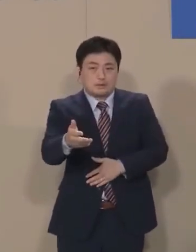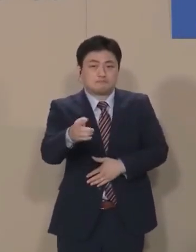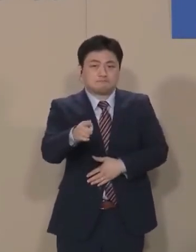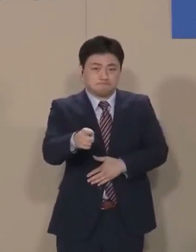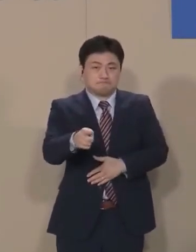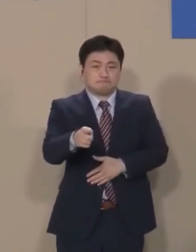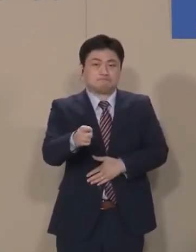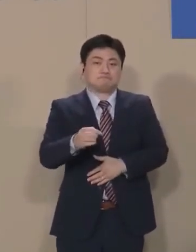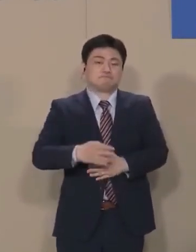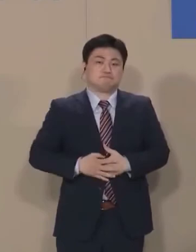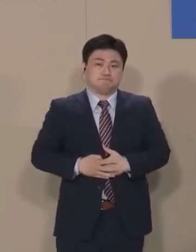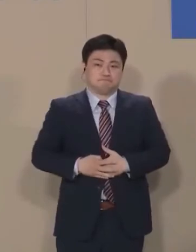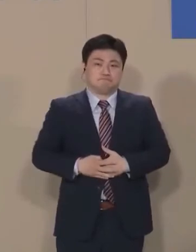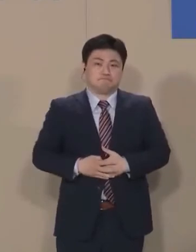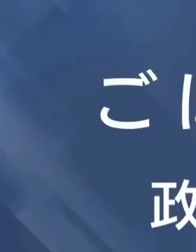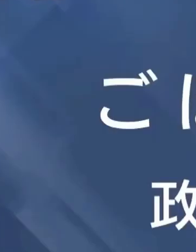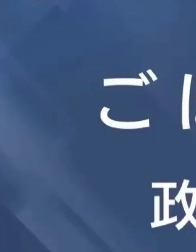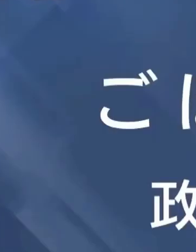沿い